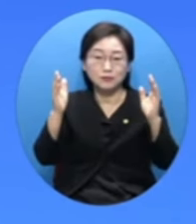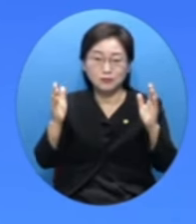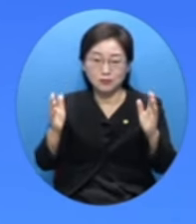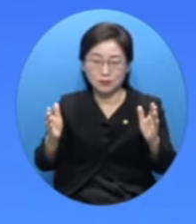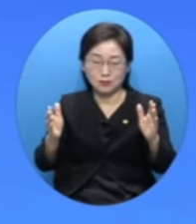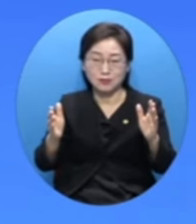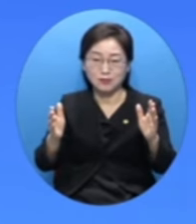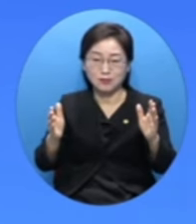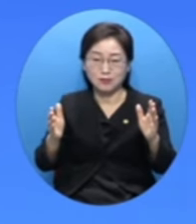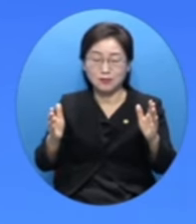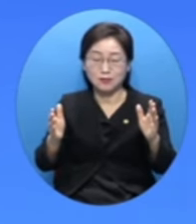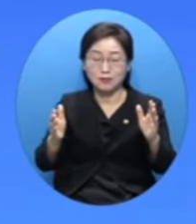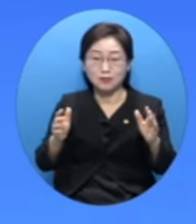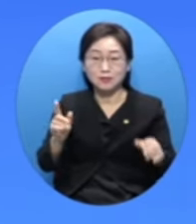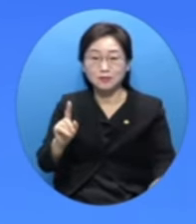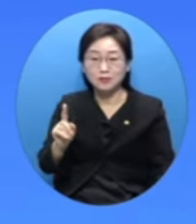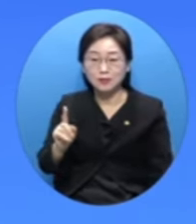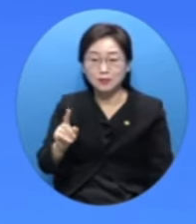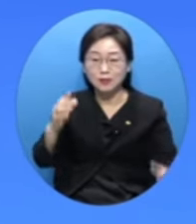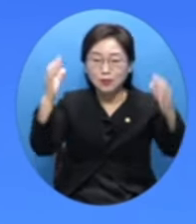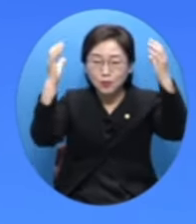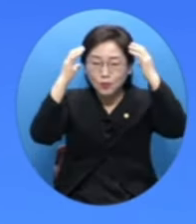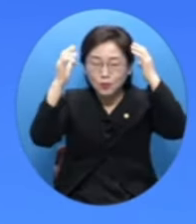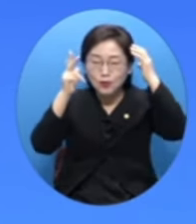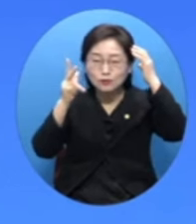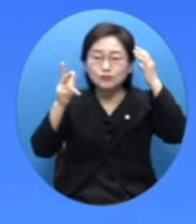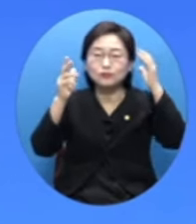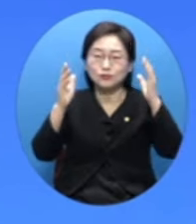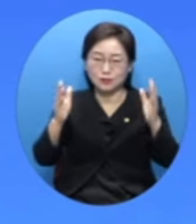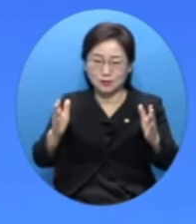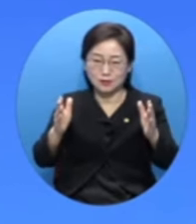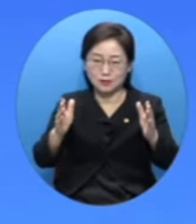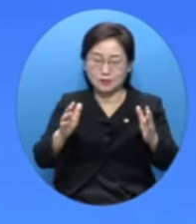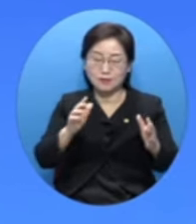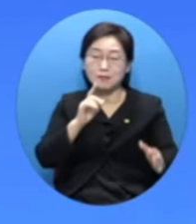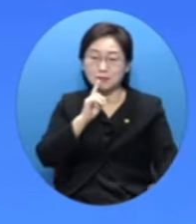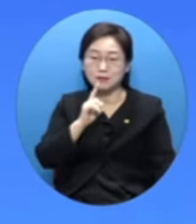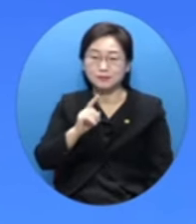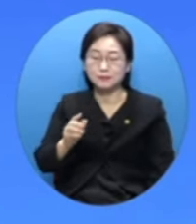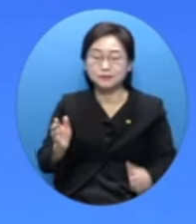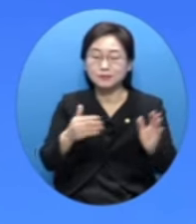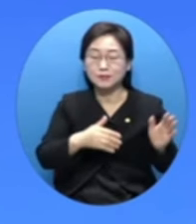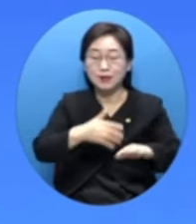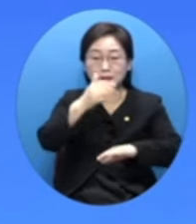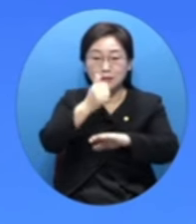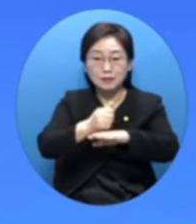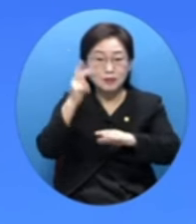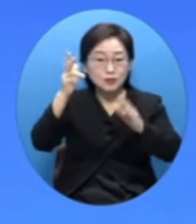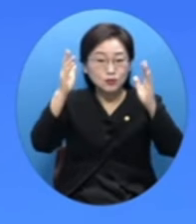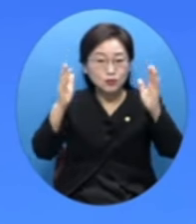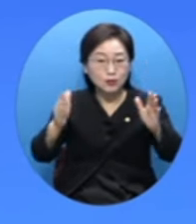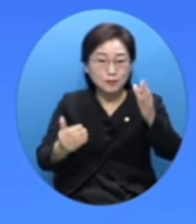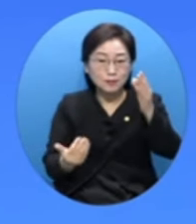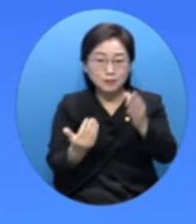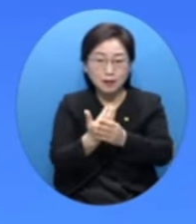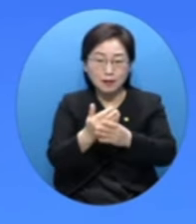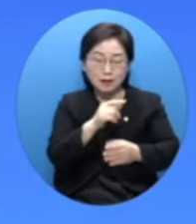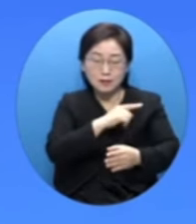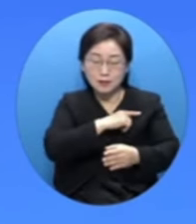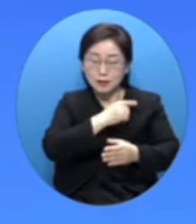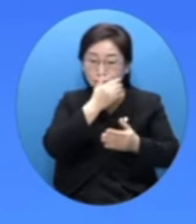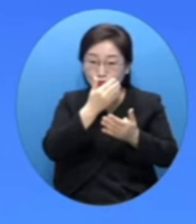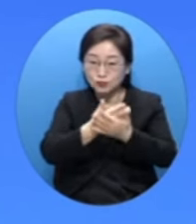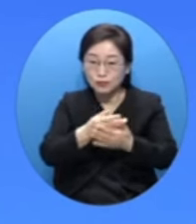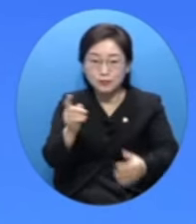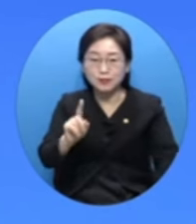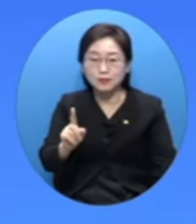그 주간을 고난주간이라고 부르는데, 그 마지막 한 주간에 일어났던 일 중에 가장 주목할 만한 일이 바로